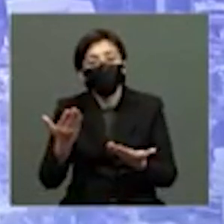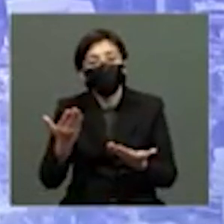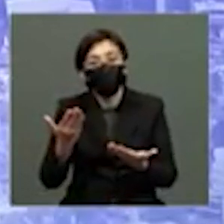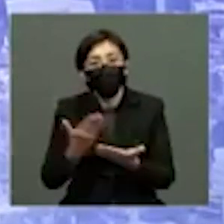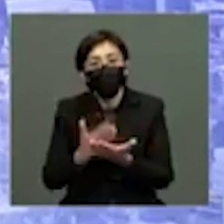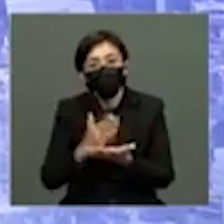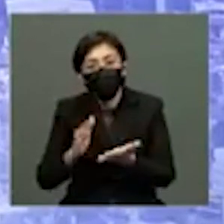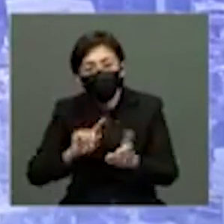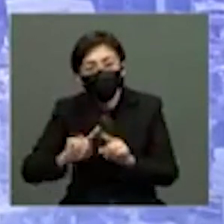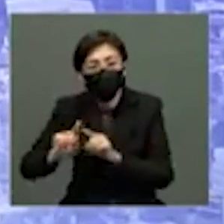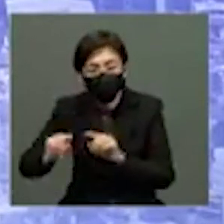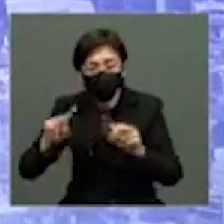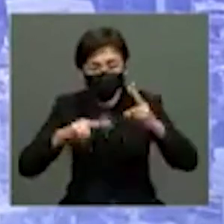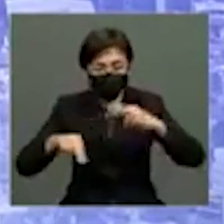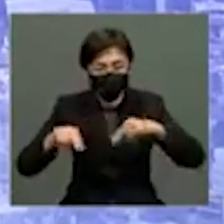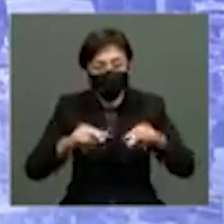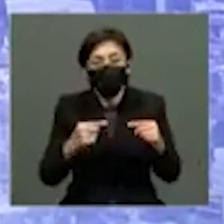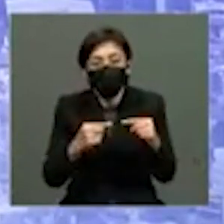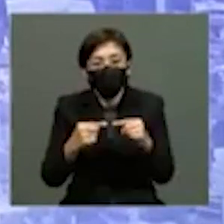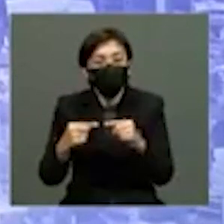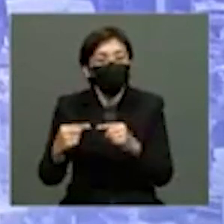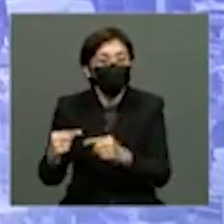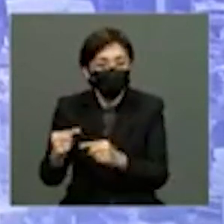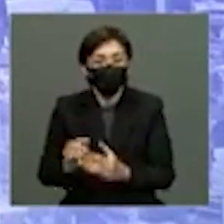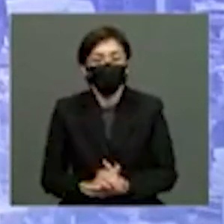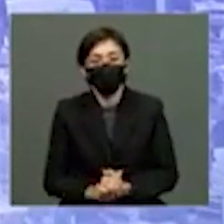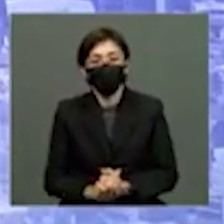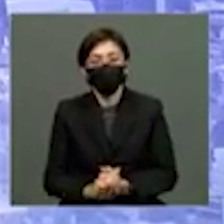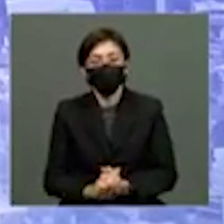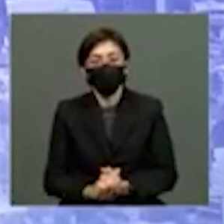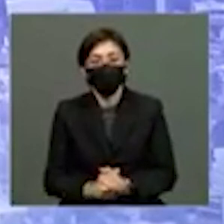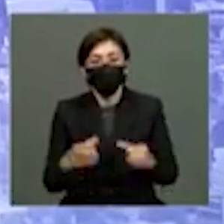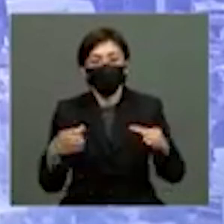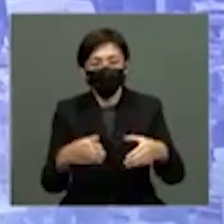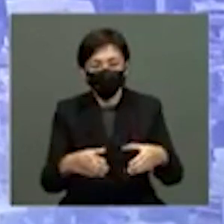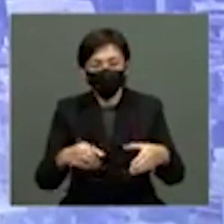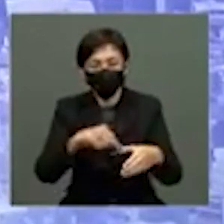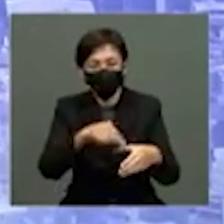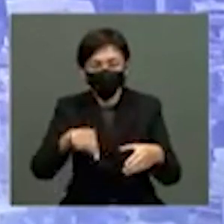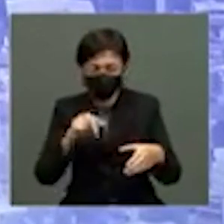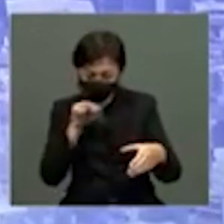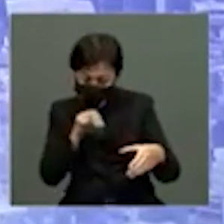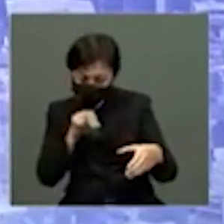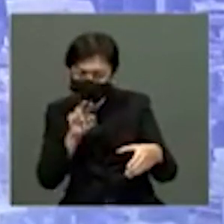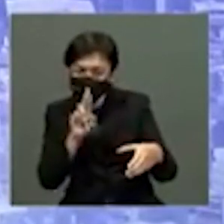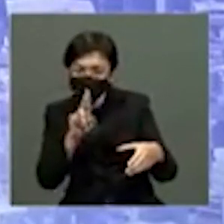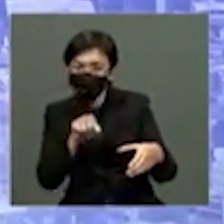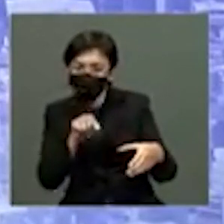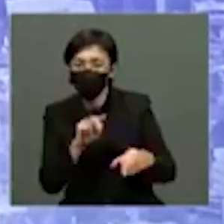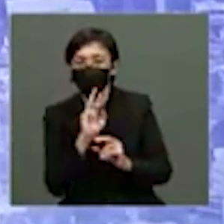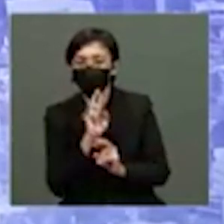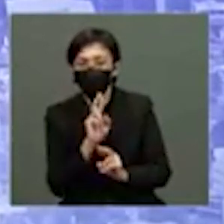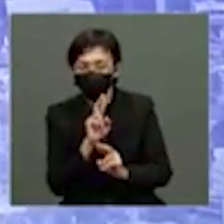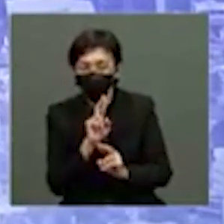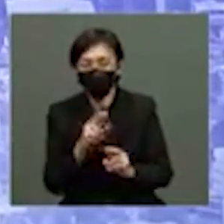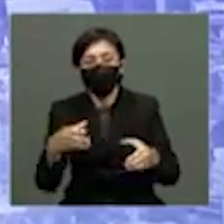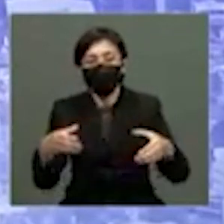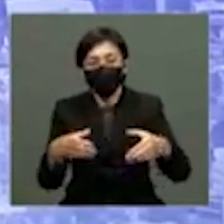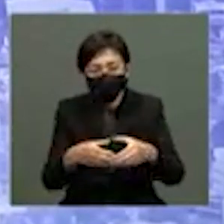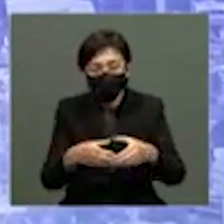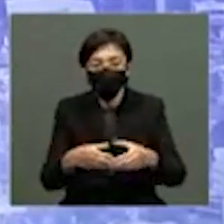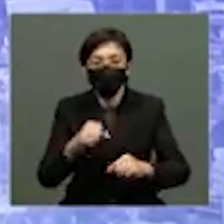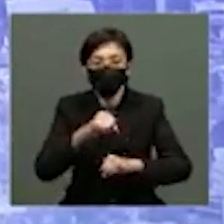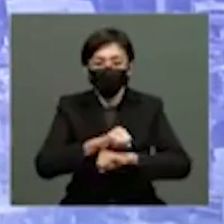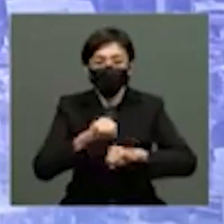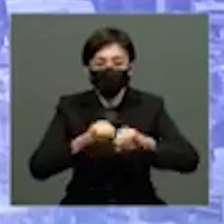จะมีการตรวจกันอย่างนี้ไปเรื่อยๆส่วนกลุ่มคลัสเตอร์ที่เฝ้าระวังเนี่ยก็ยังมีแคมป์คนงานก่อสร้างขึ้นมาอีกนะ